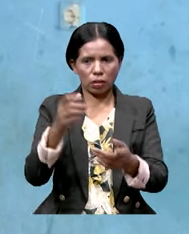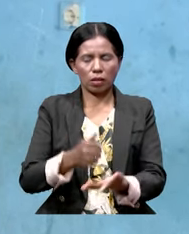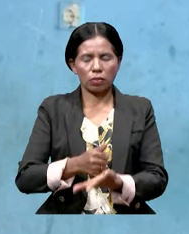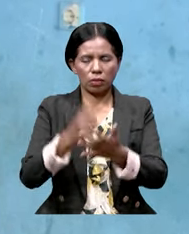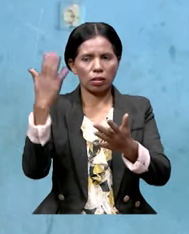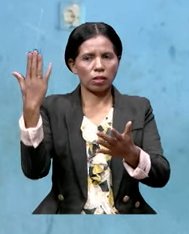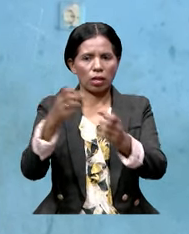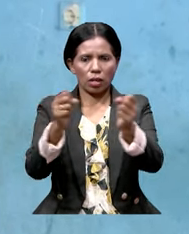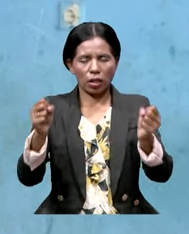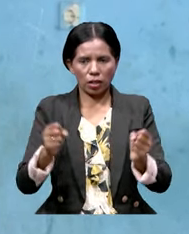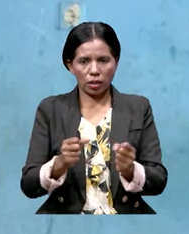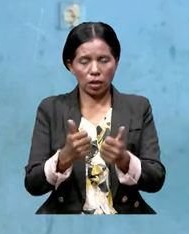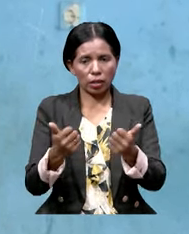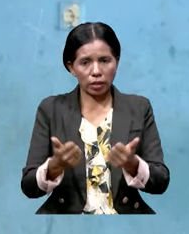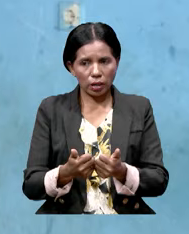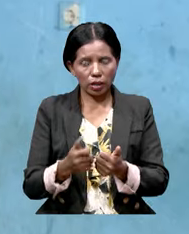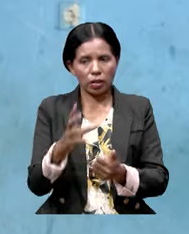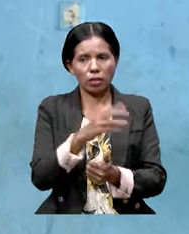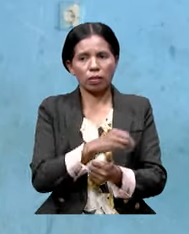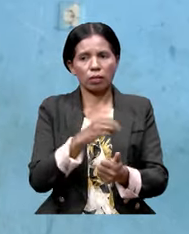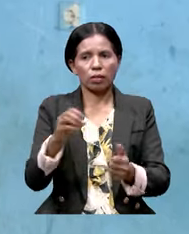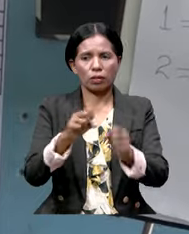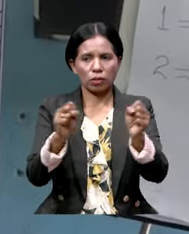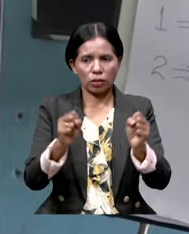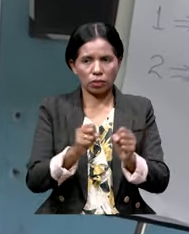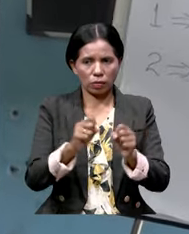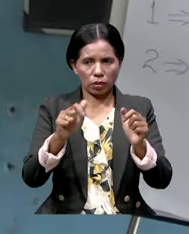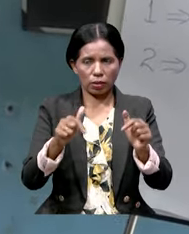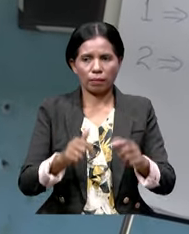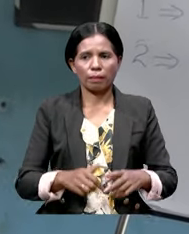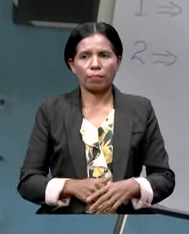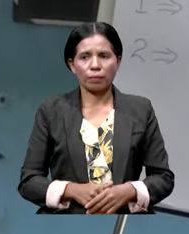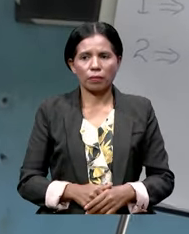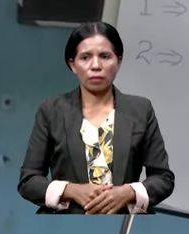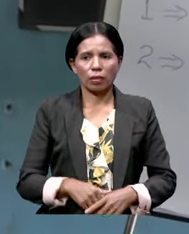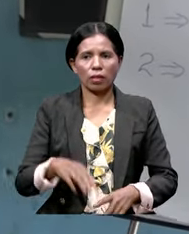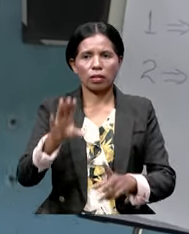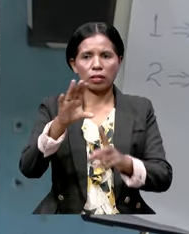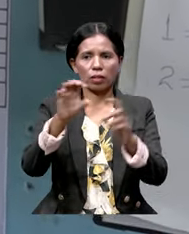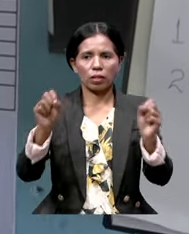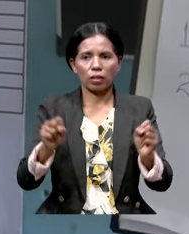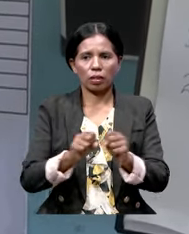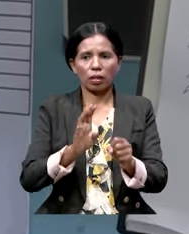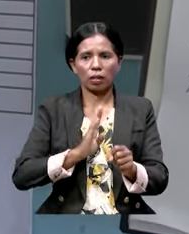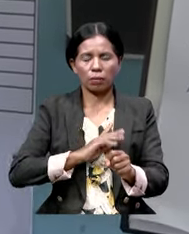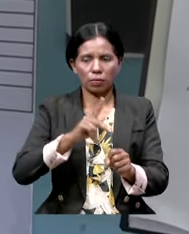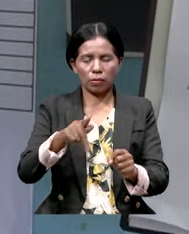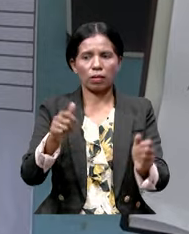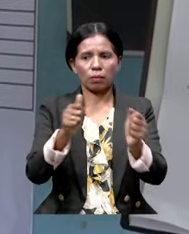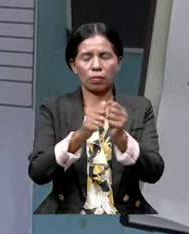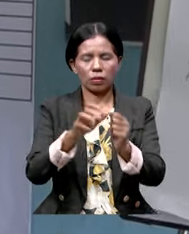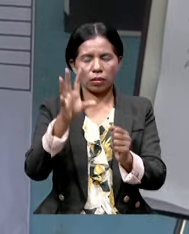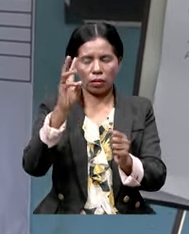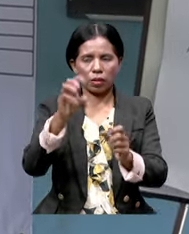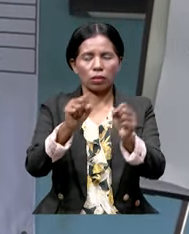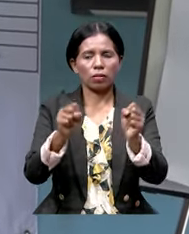aldea ho suku ida ne. Candidato chefe suku Bebonuk Hamutuk Nainen no